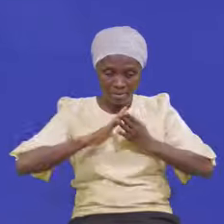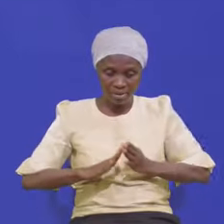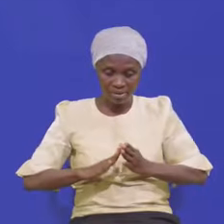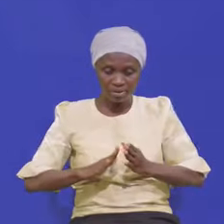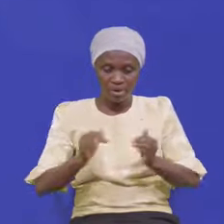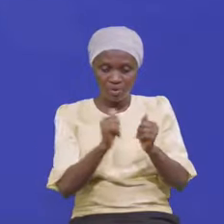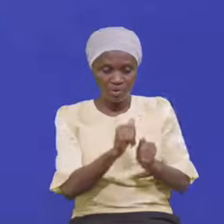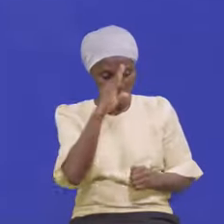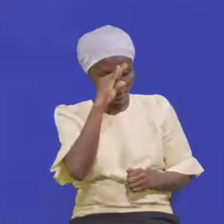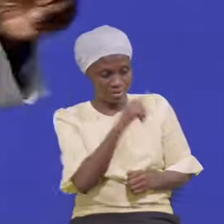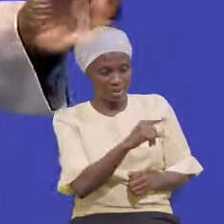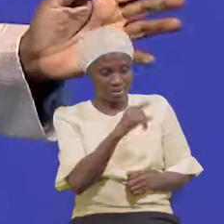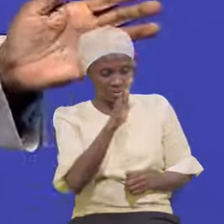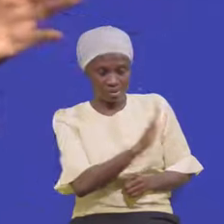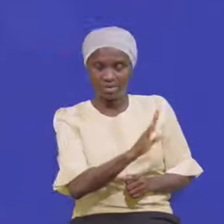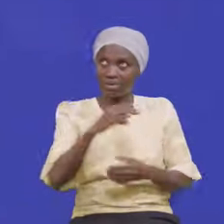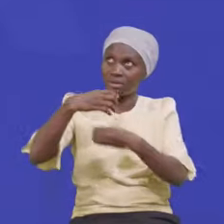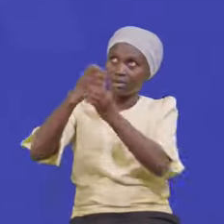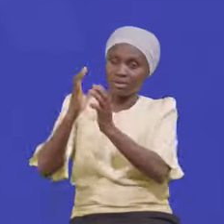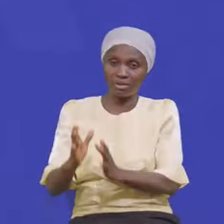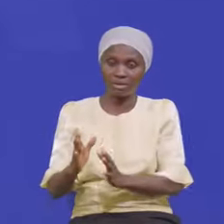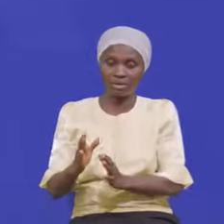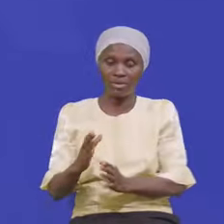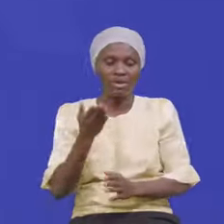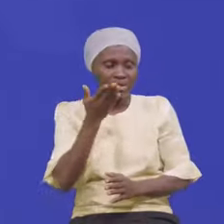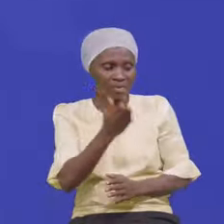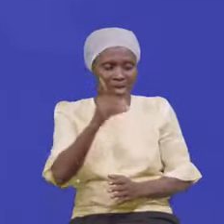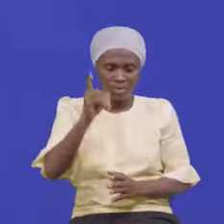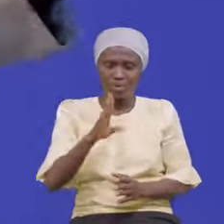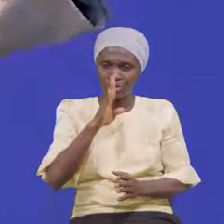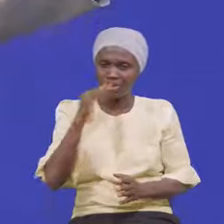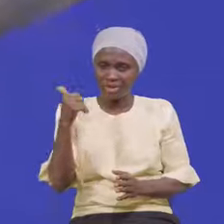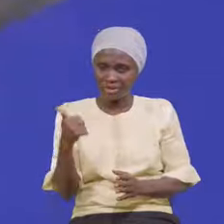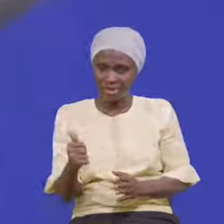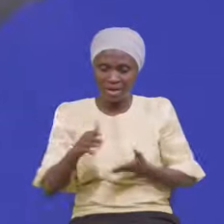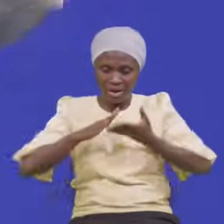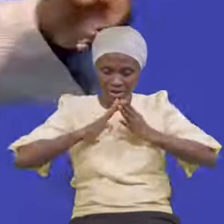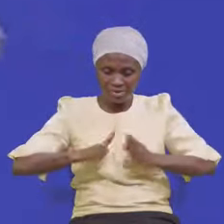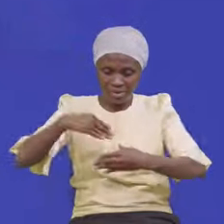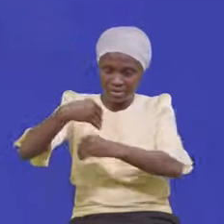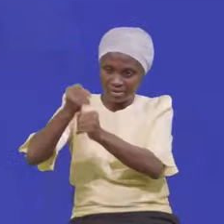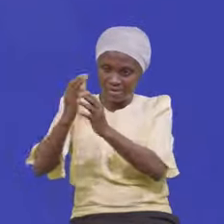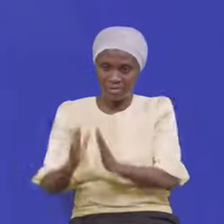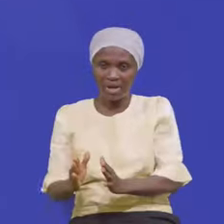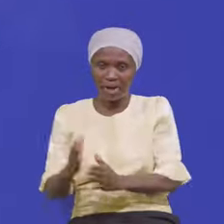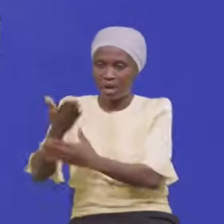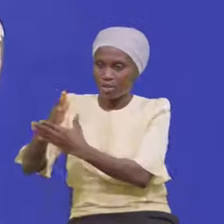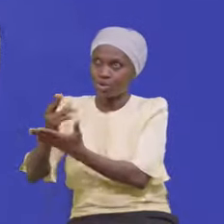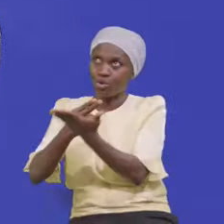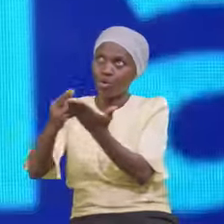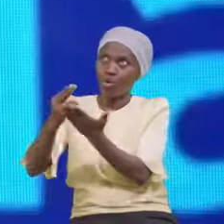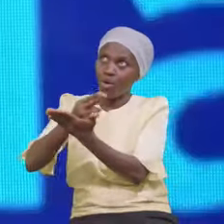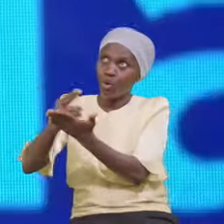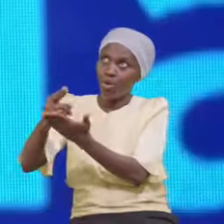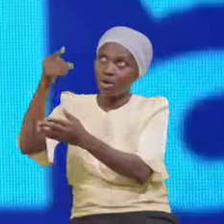సృష్టికర్తతో సమాధాన పరచడం కోసం, దేర్ మస్ట్ బి ఎ మెడియేటర్, ఒక మధ్యవర్తి అవసరం, బిట్వీన్ హోలీ గాడ్ and